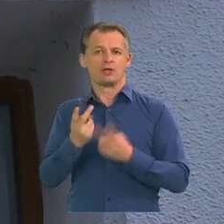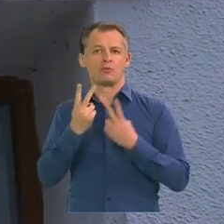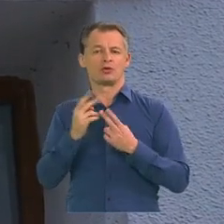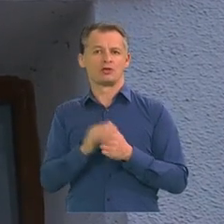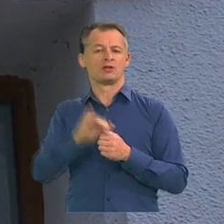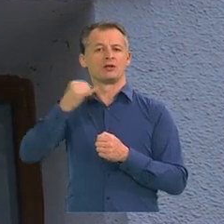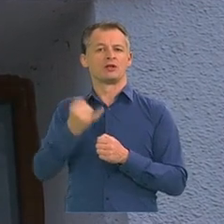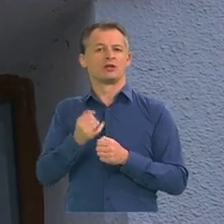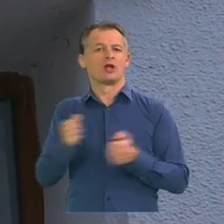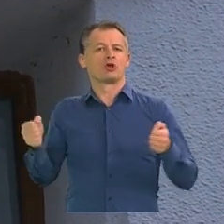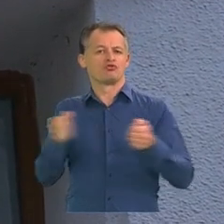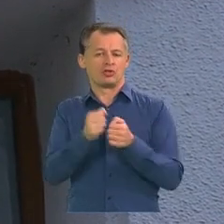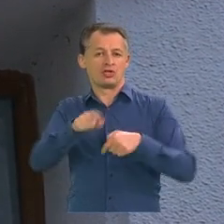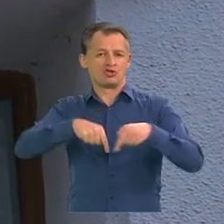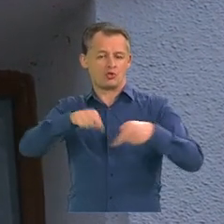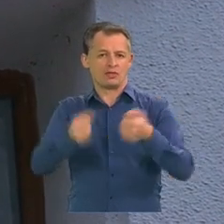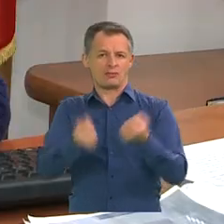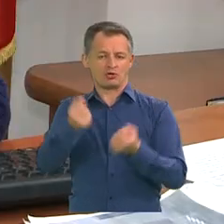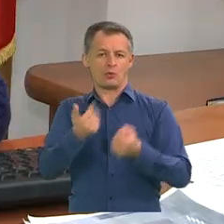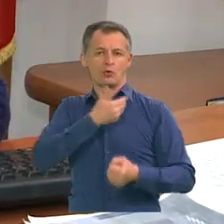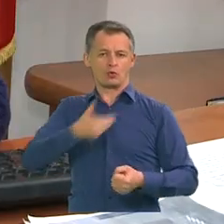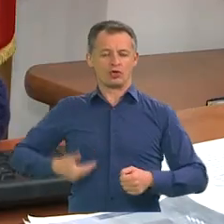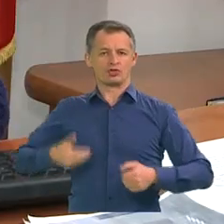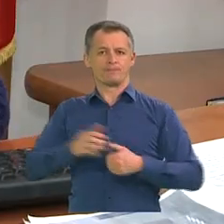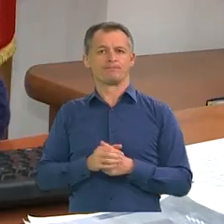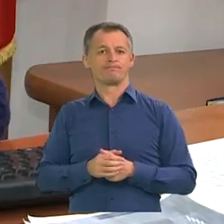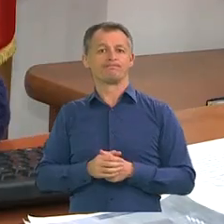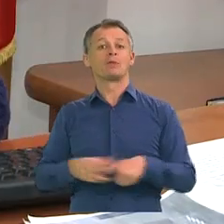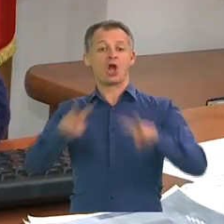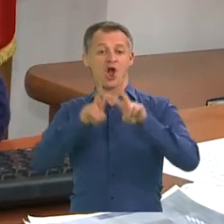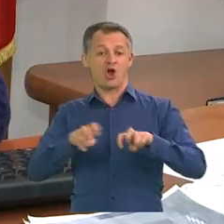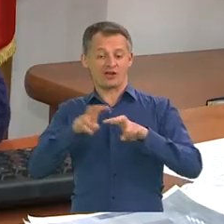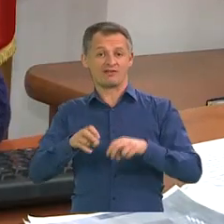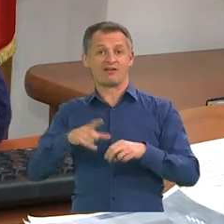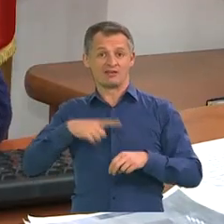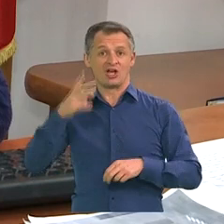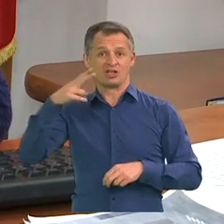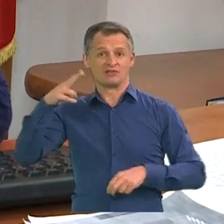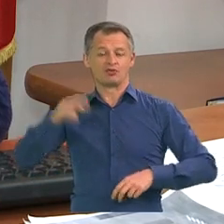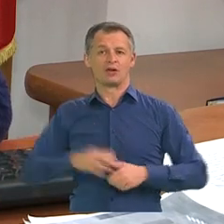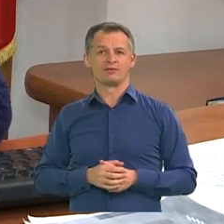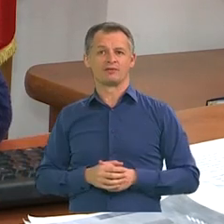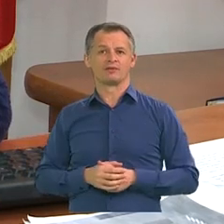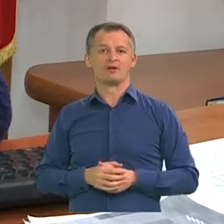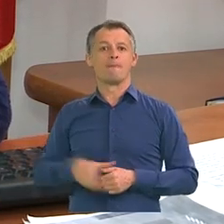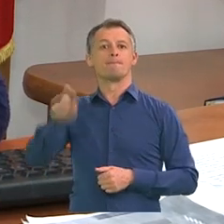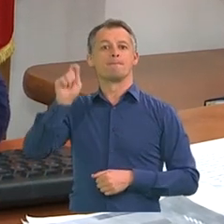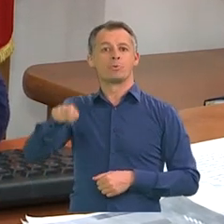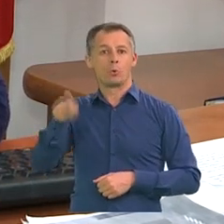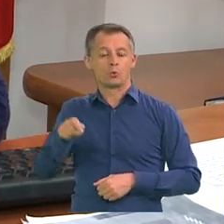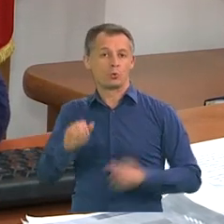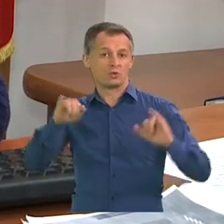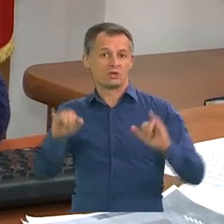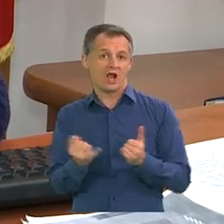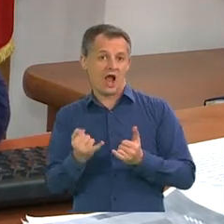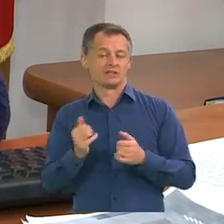rutiere, soldate cu victime din Brigada Rutieră București. Deocamdată, ancheta este în desfășurare. Procurorul de caz consideră